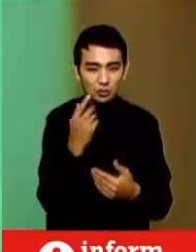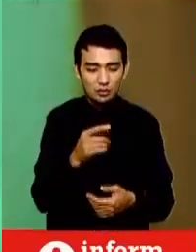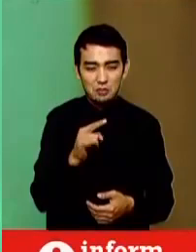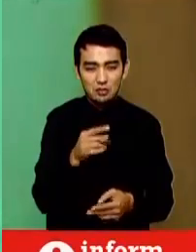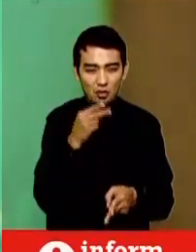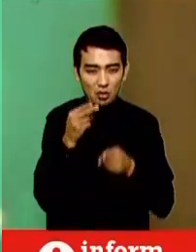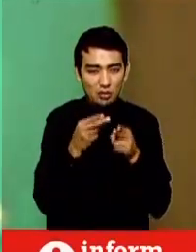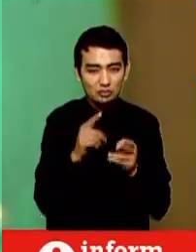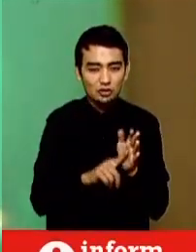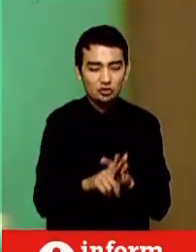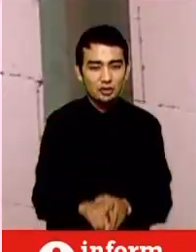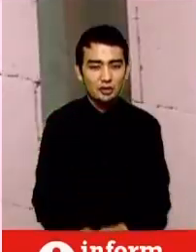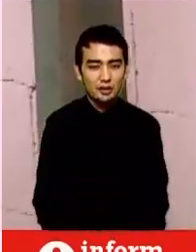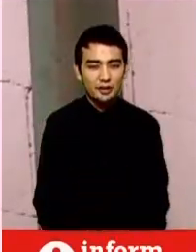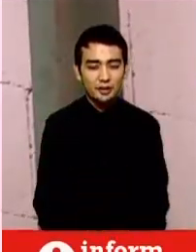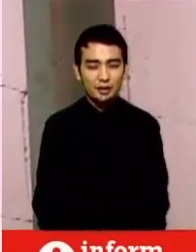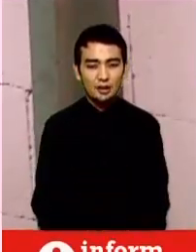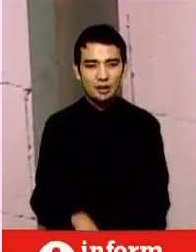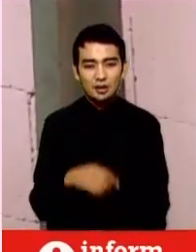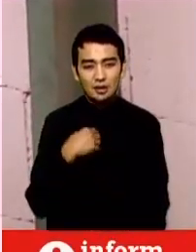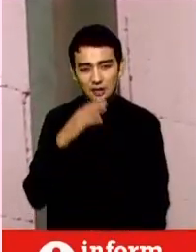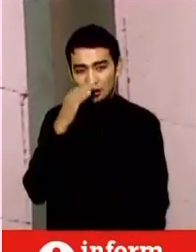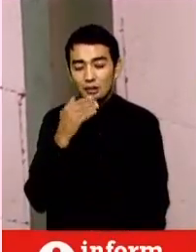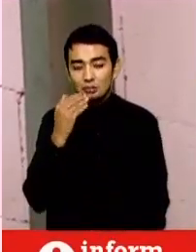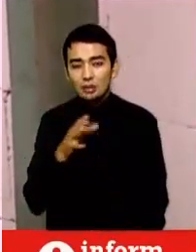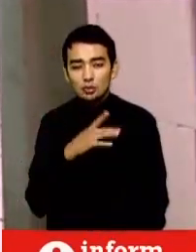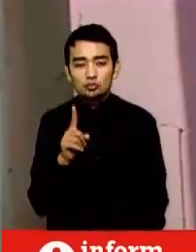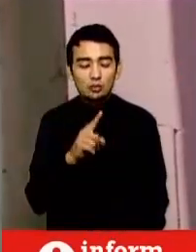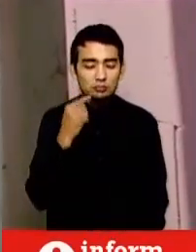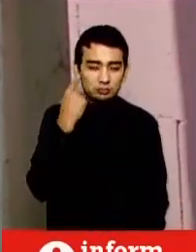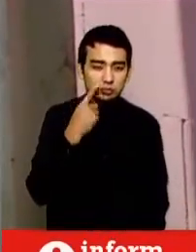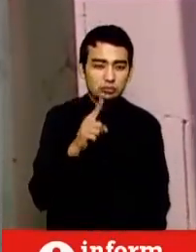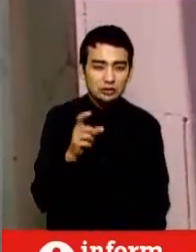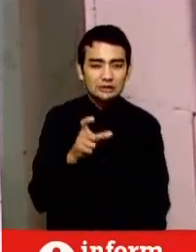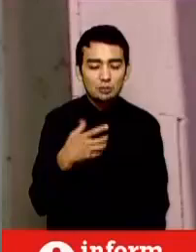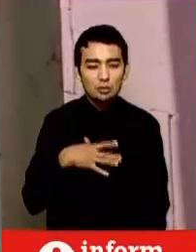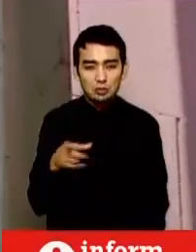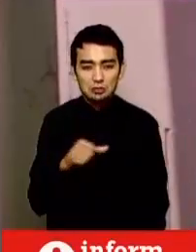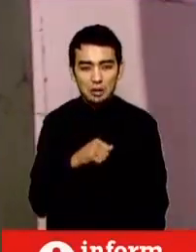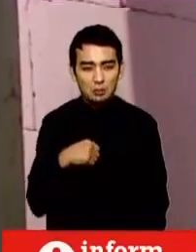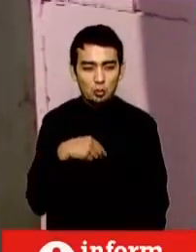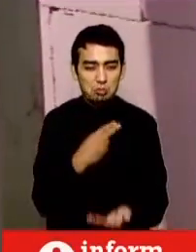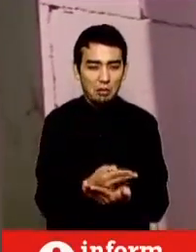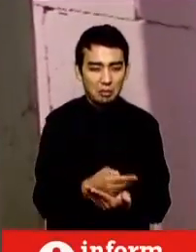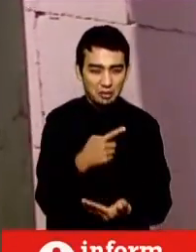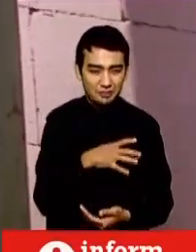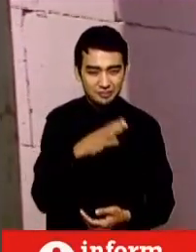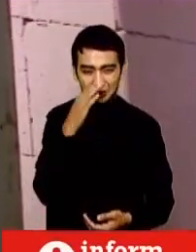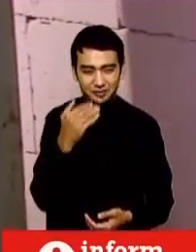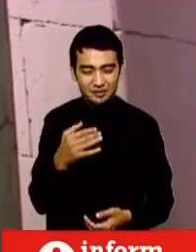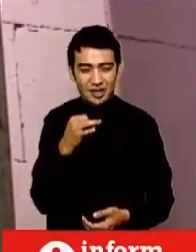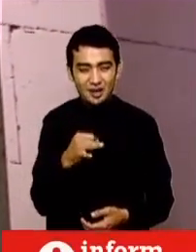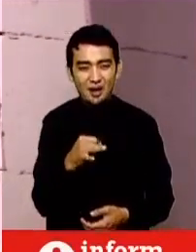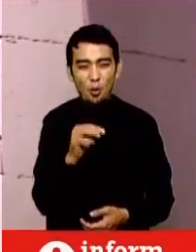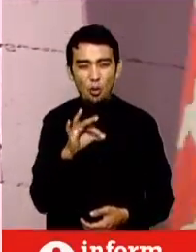бастаған. Воспитатель қабылдап алған, әкесінен сұраған, бұл бет не болған деп, беті солай өзі көгеріп тұр деп айтқан. Бірақ бала